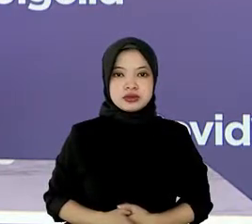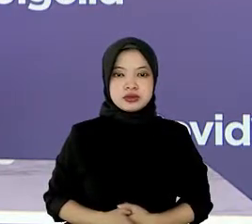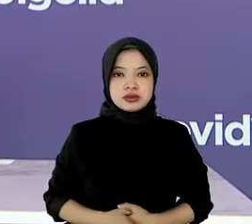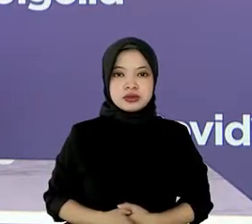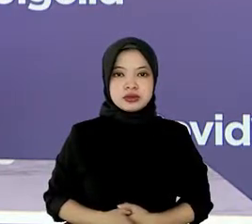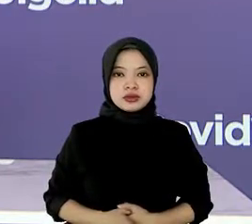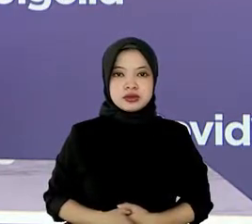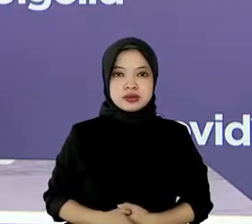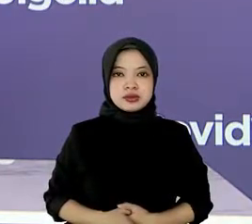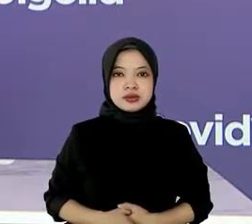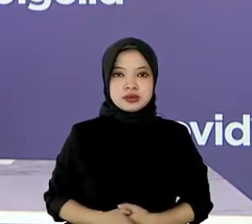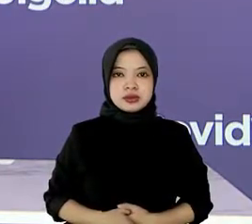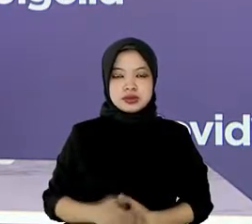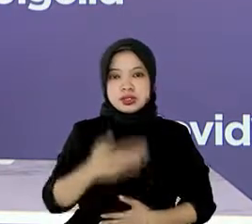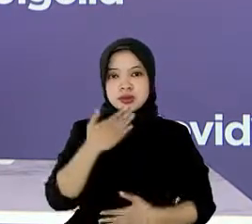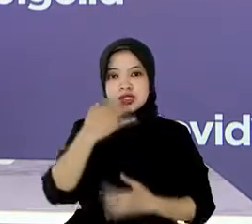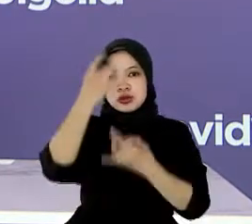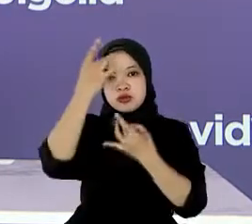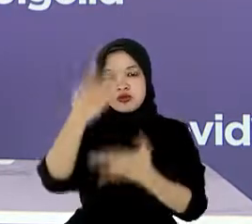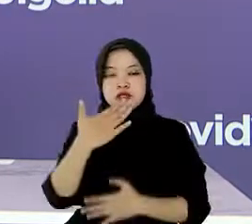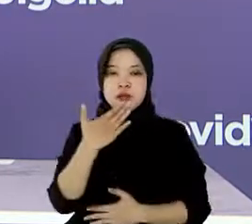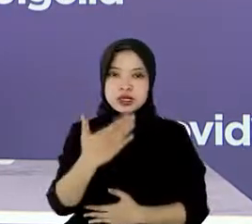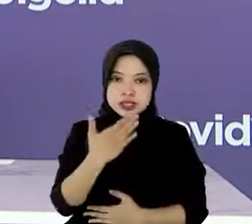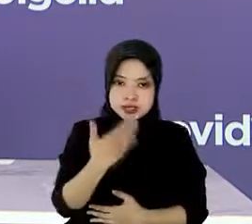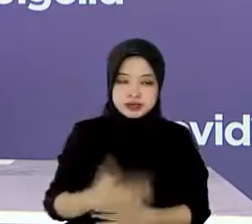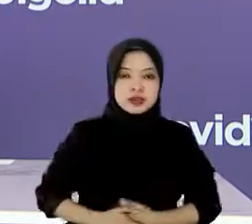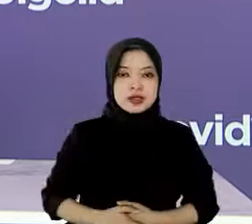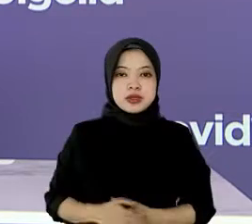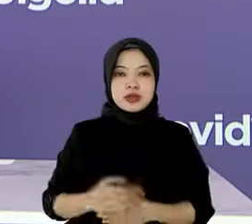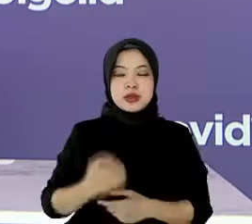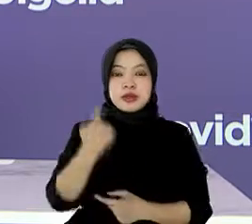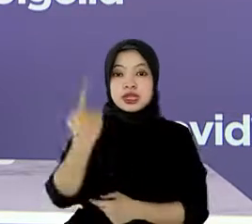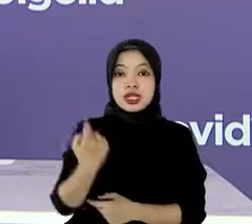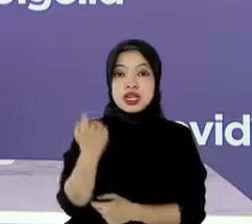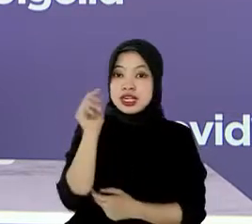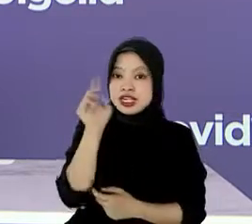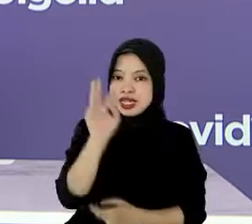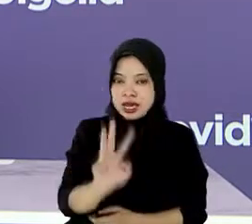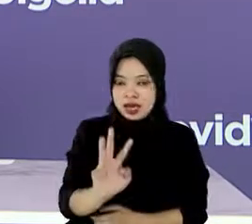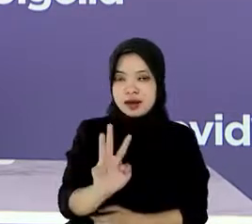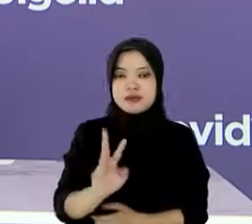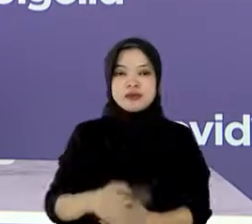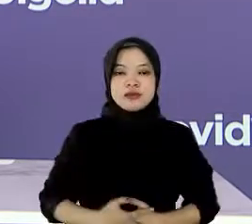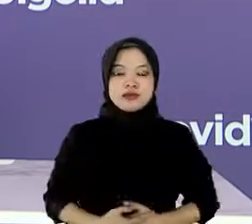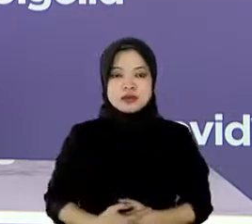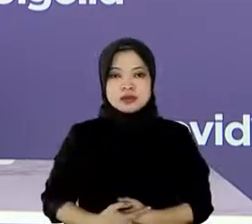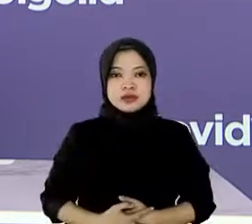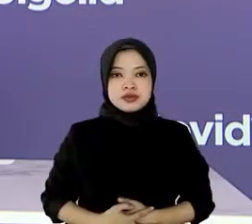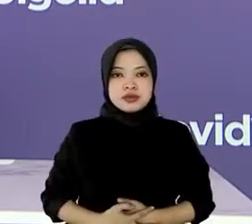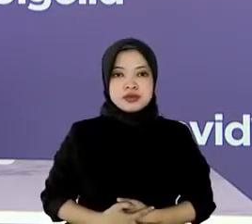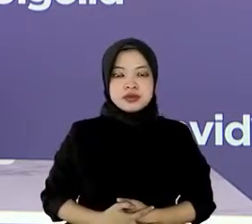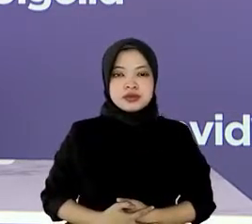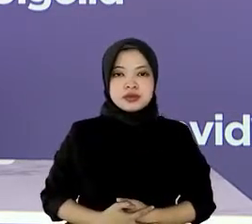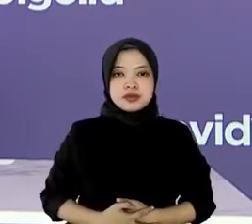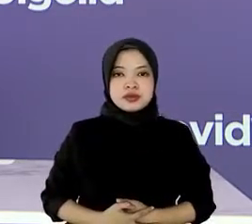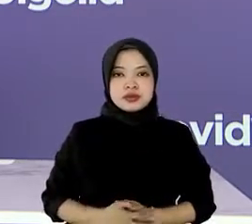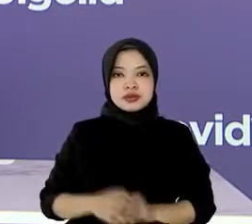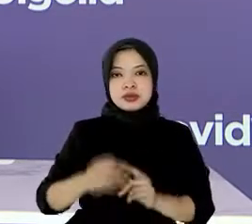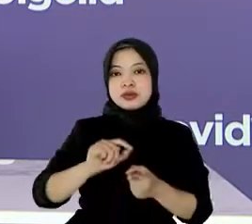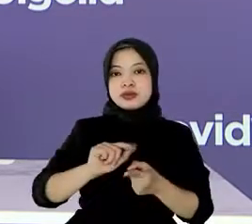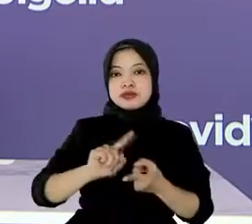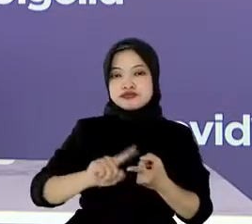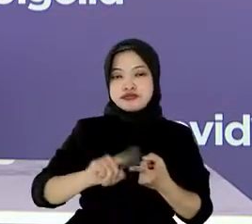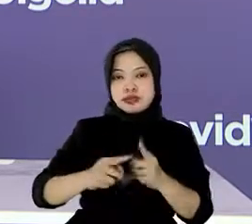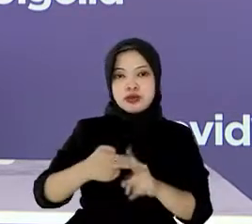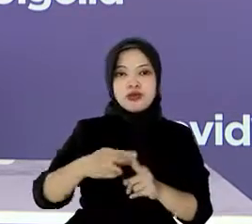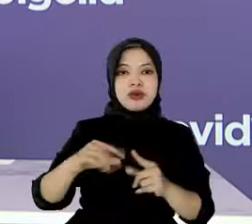negara Terima kasih profesor ada tiga pertanyaan untuk hari ini yang pertama dari Vira